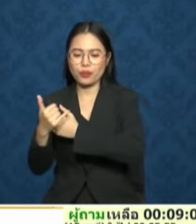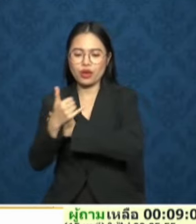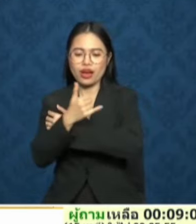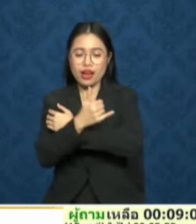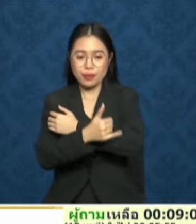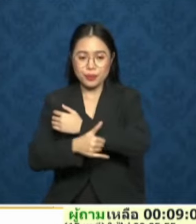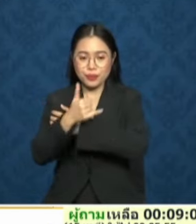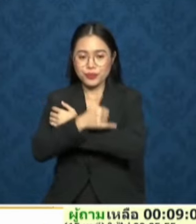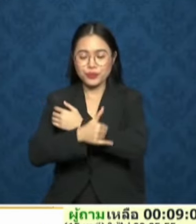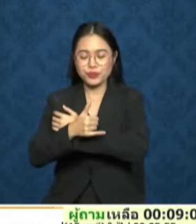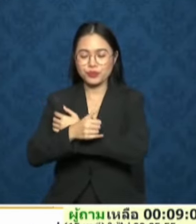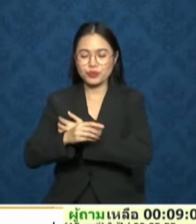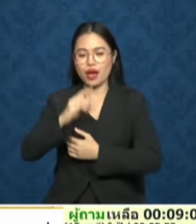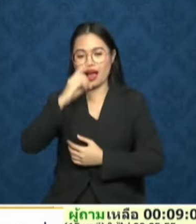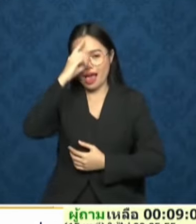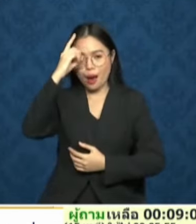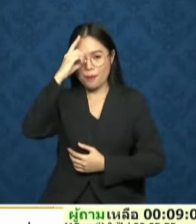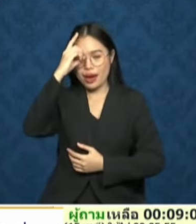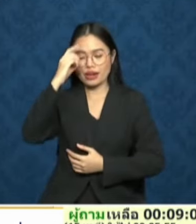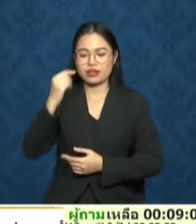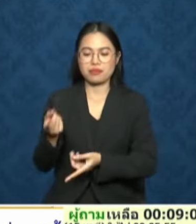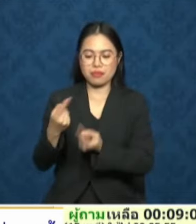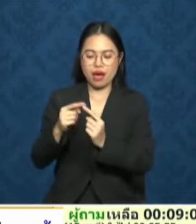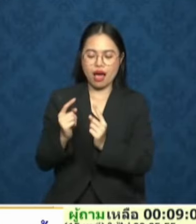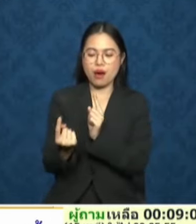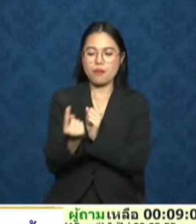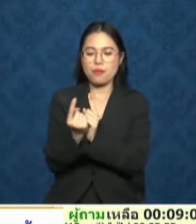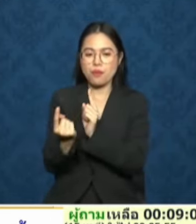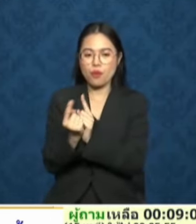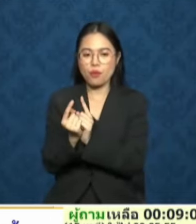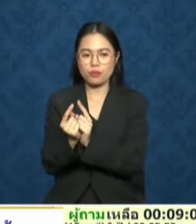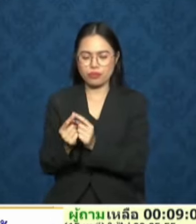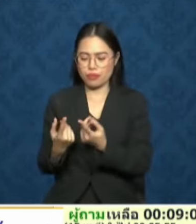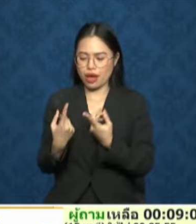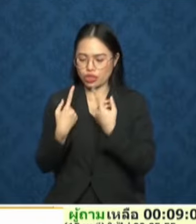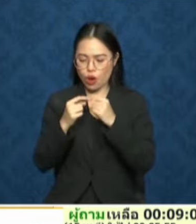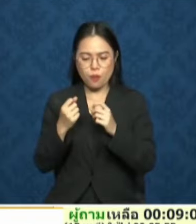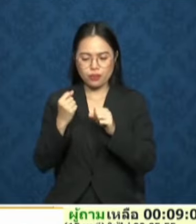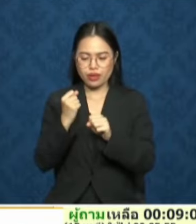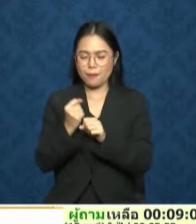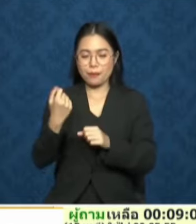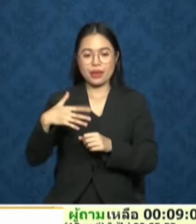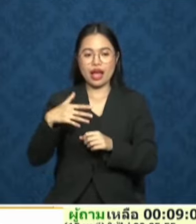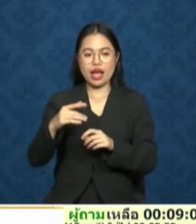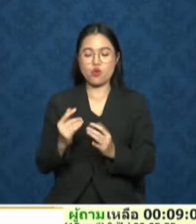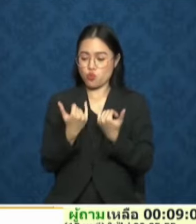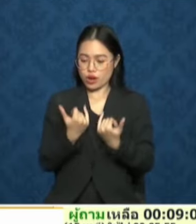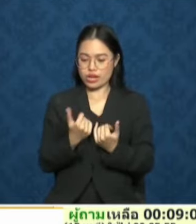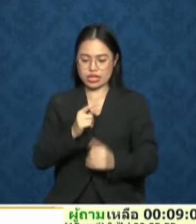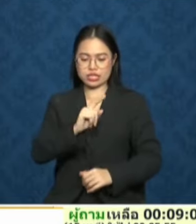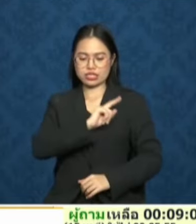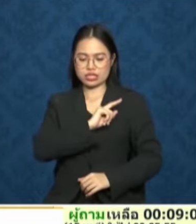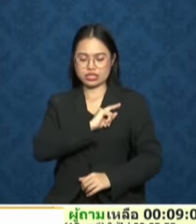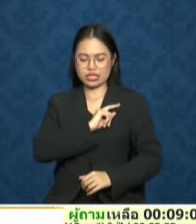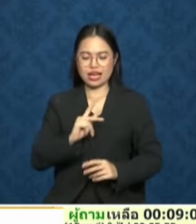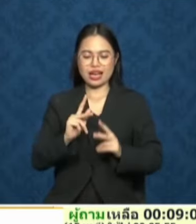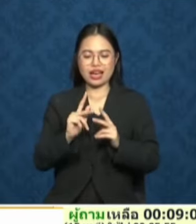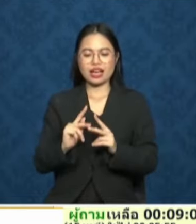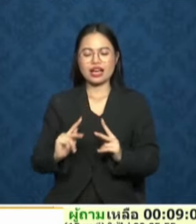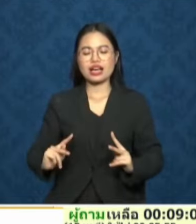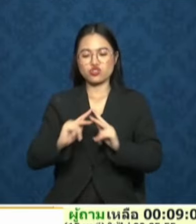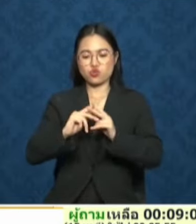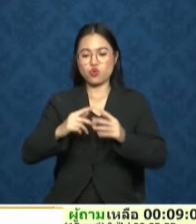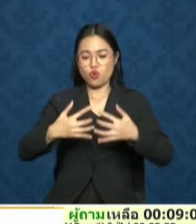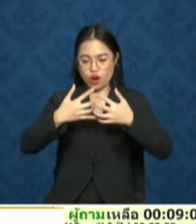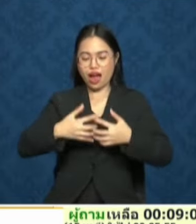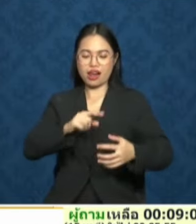เวลาเดยวกักปชุมสภาสจไม่สามารถทจะมาตอบกระทูนี้ได้แล้เรื่องนี้ก็เป็ควรบผชอบโยตรงของกสวงอากรรมซึงสามารถตอบ